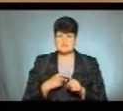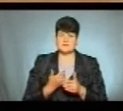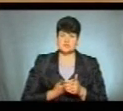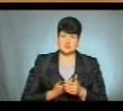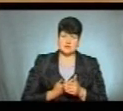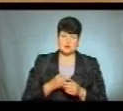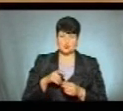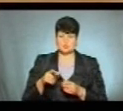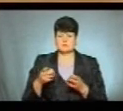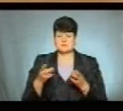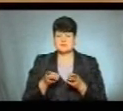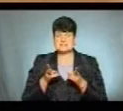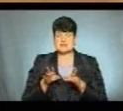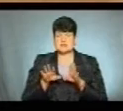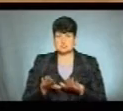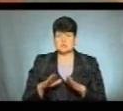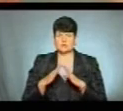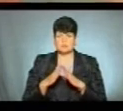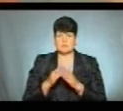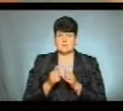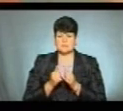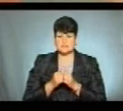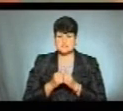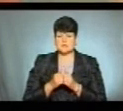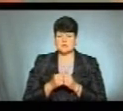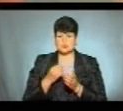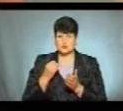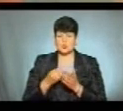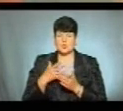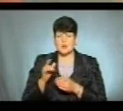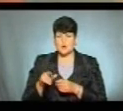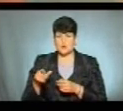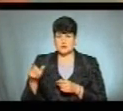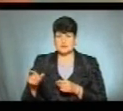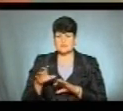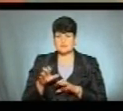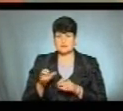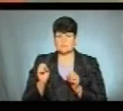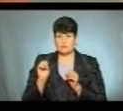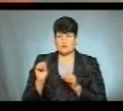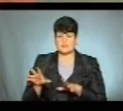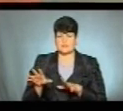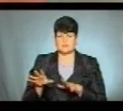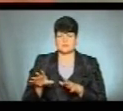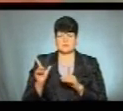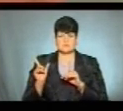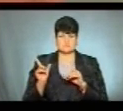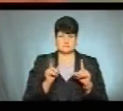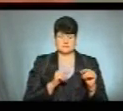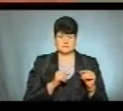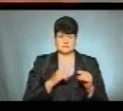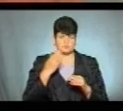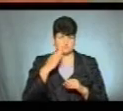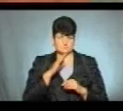людям приходиться залишати домівки, близьких, дорогих і людей, і тварин, і покидати свій край. Вона,